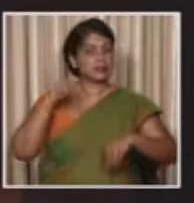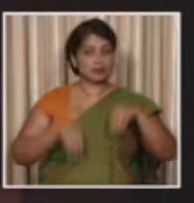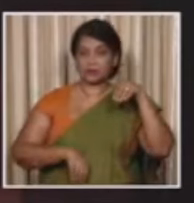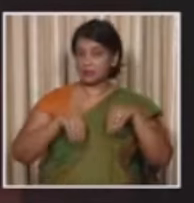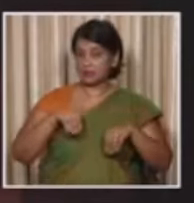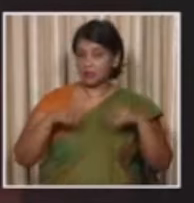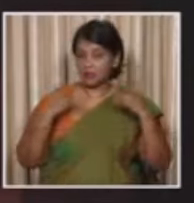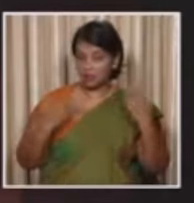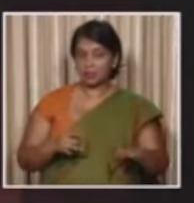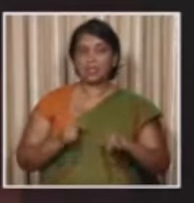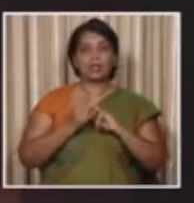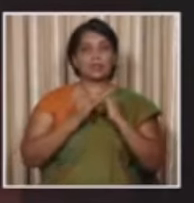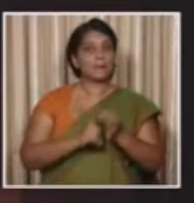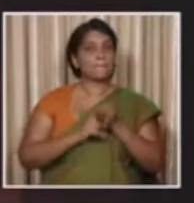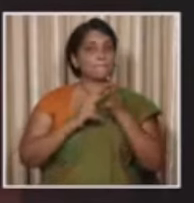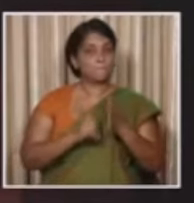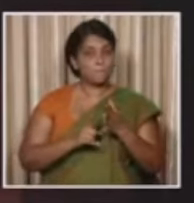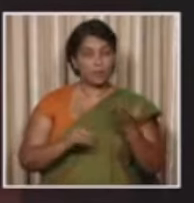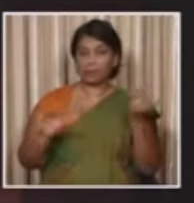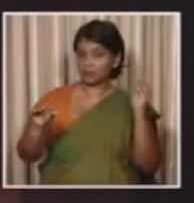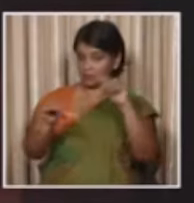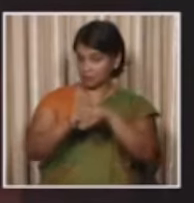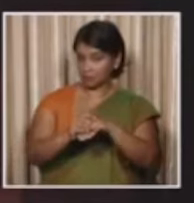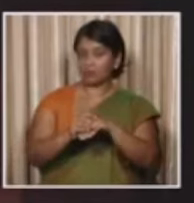मुदल सजित प्रेमदास सहभागी